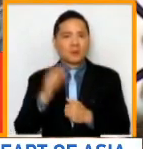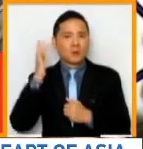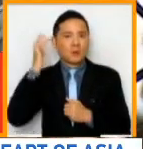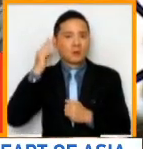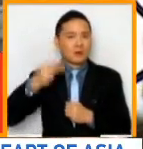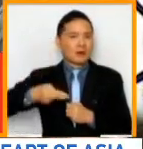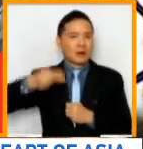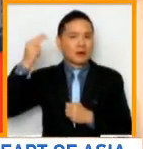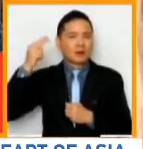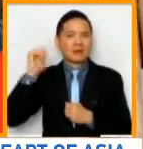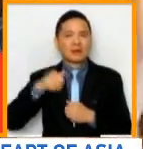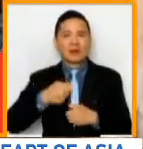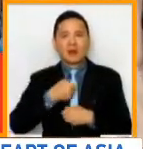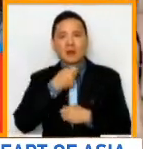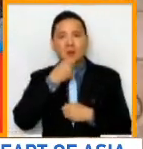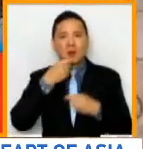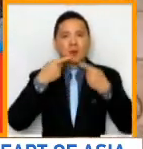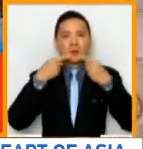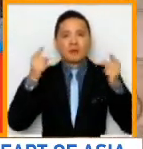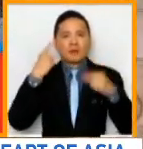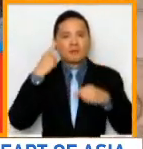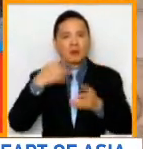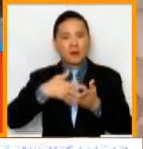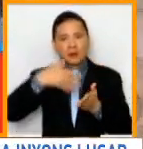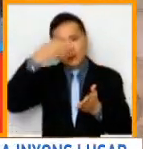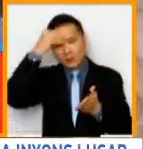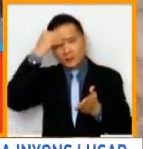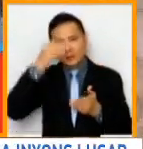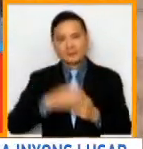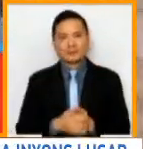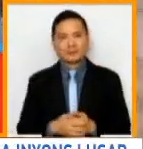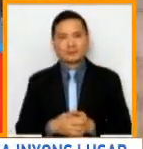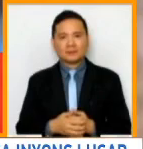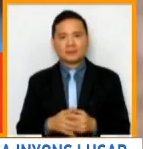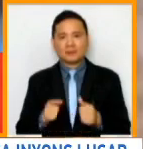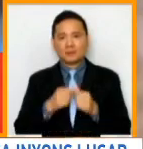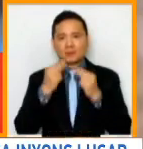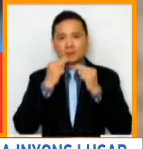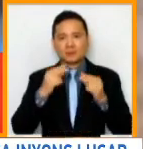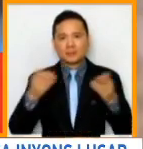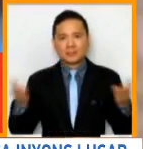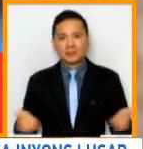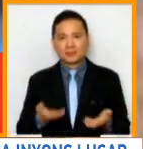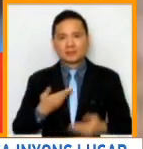trompa para matuto. Para sa unang balita, Cedric Castillo reporting.